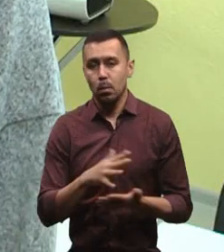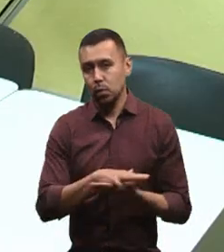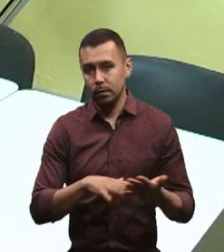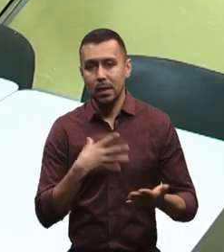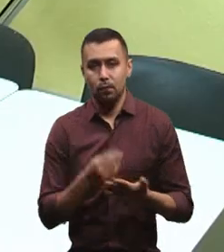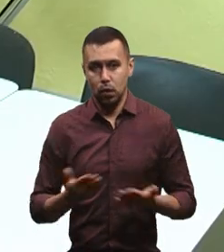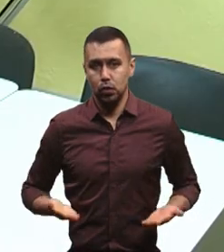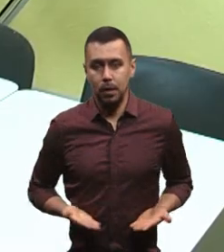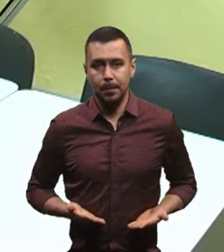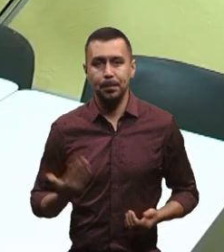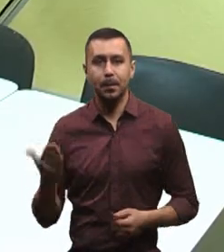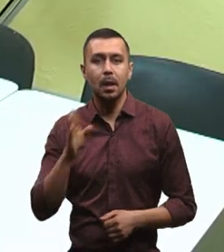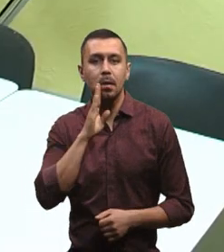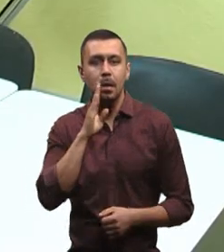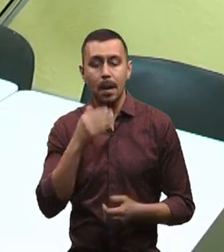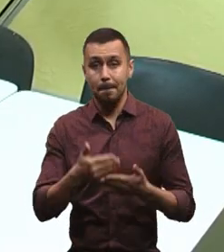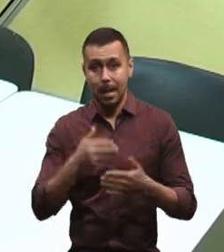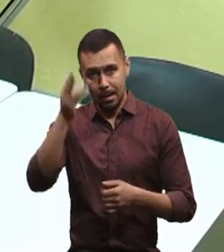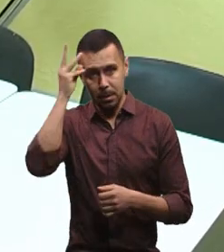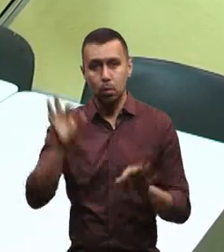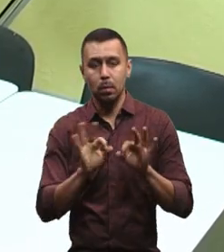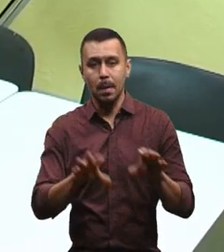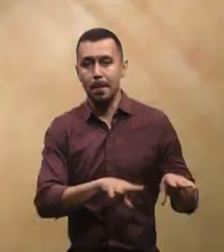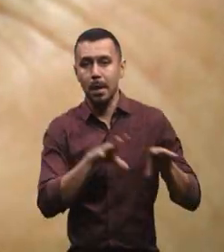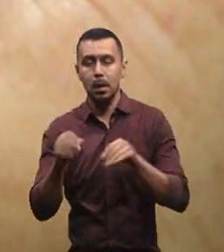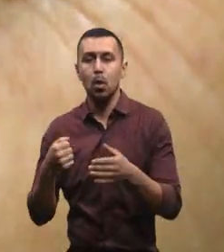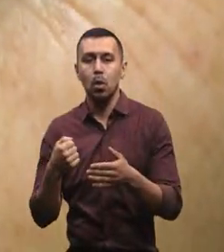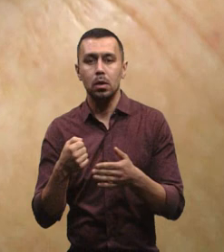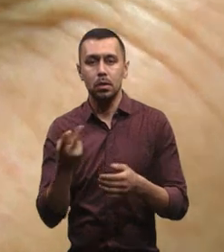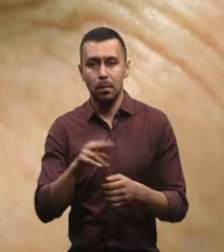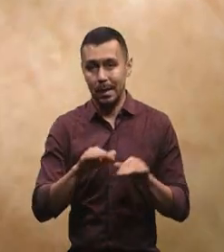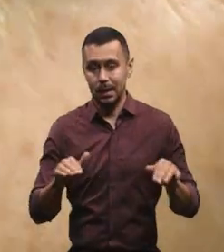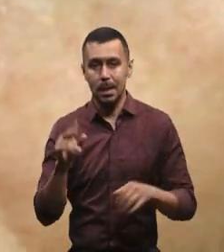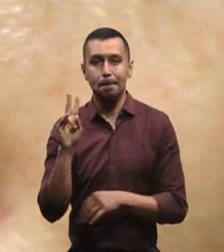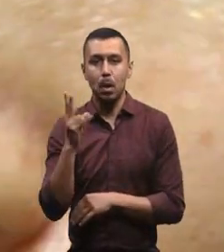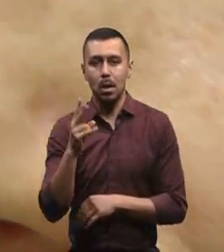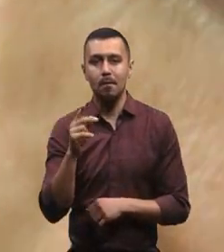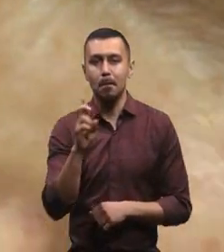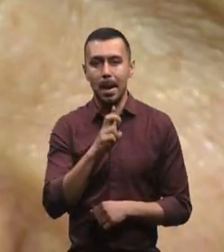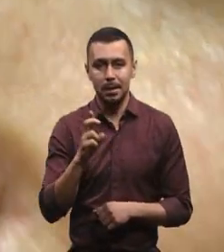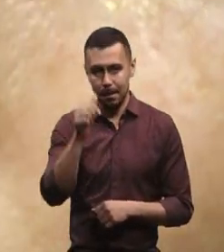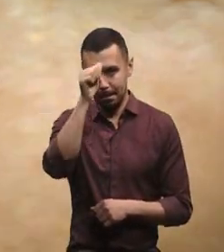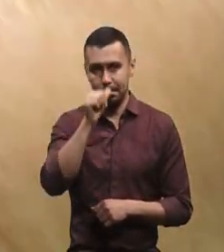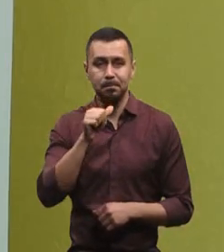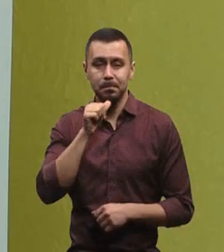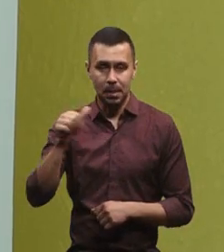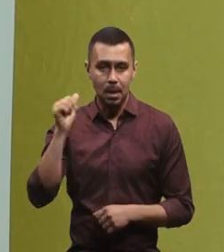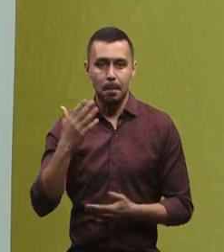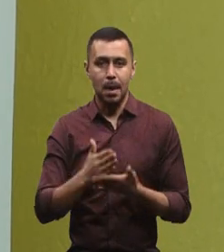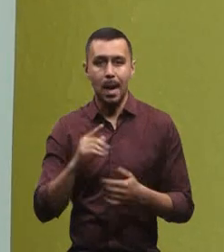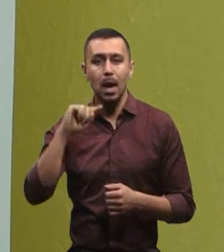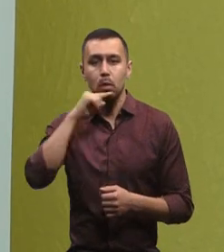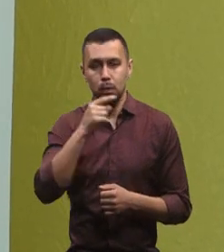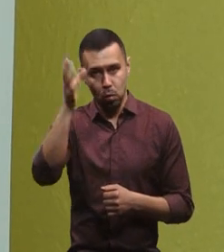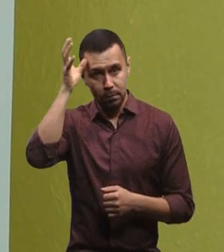свій шлях. Анна Круглікова до Хмельницького, розповіла, переїхала з двома дітьми з Миколаєва в березні минулого року. Жінка має економічну